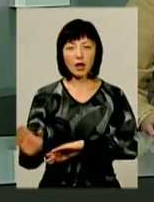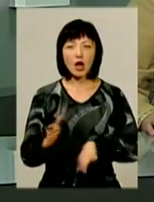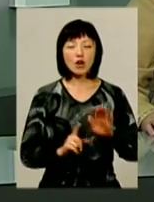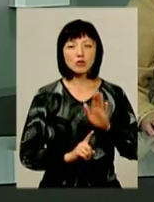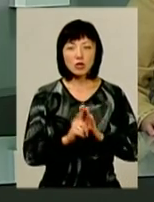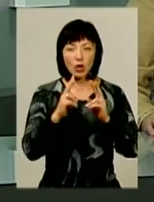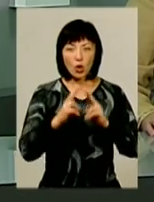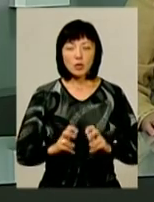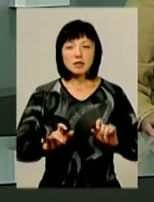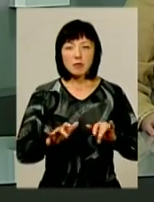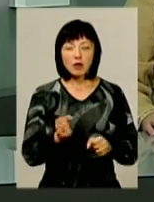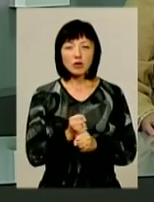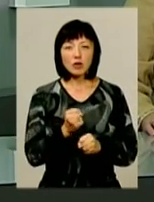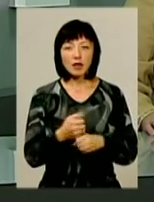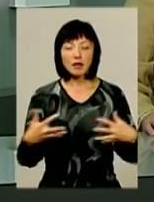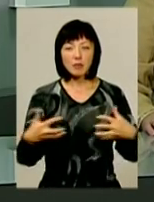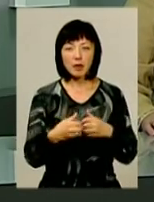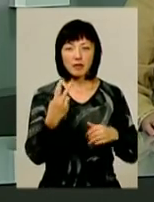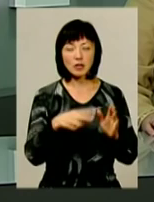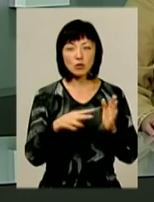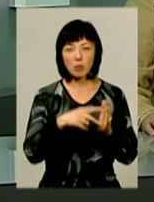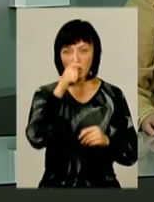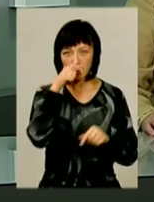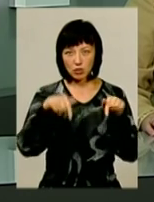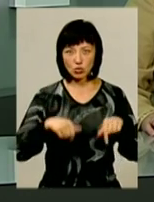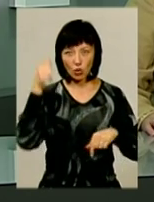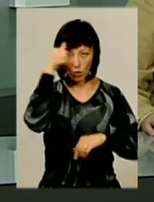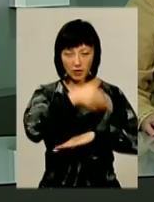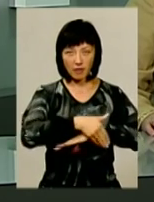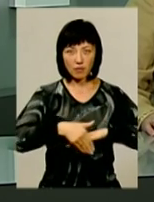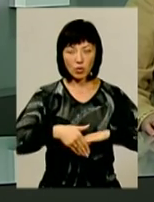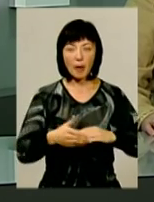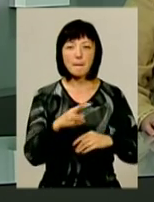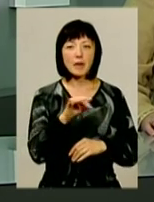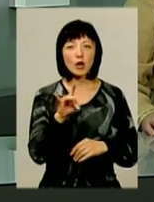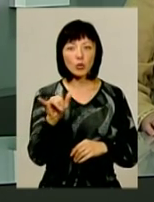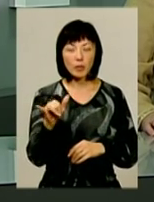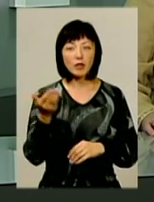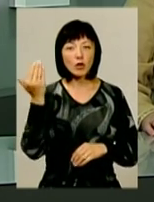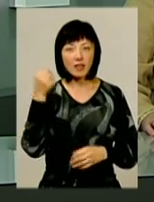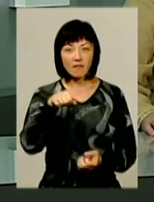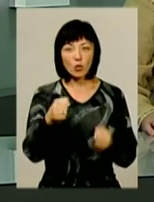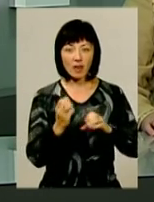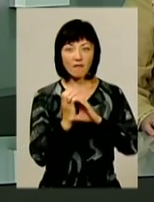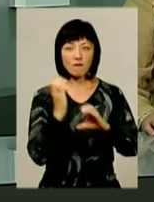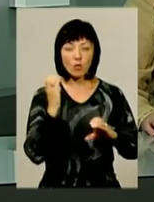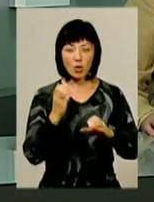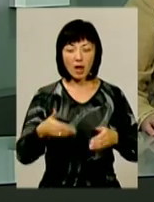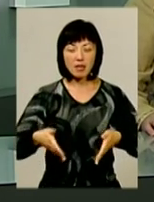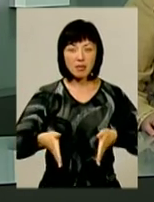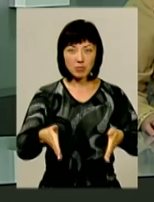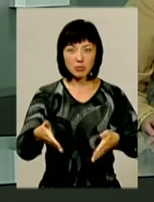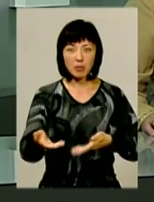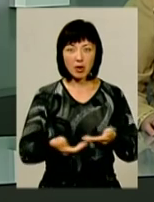Розпочався розгляд справи щодо скоєного ДТП 27 квітня цього року на вулиці Проспект Миру. Тоді водій фури на пішохідному